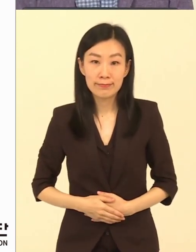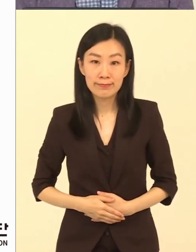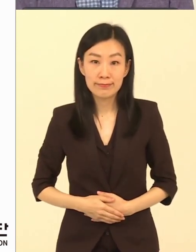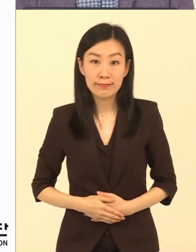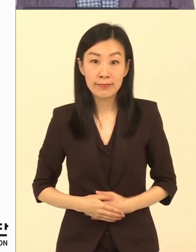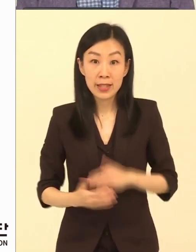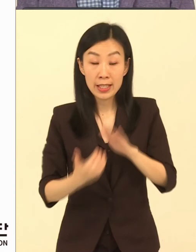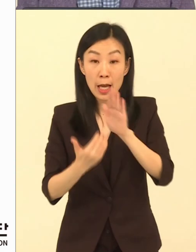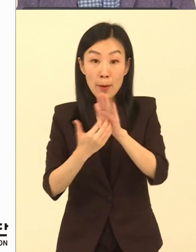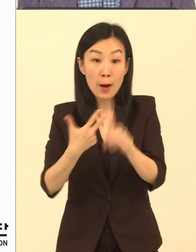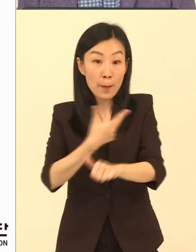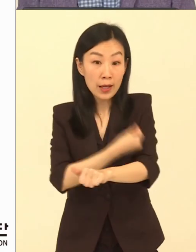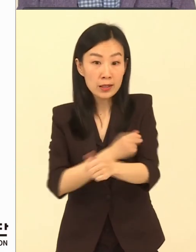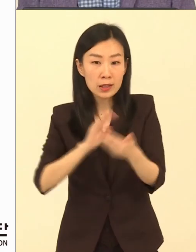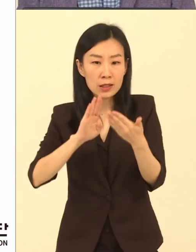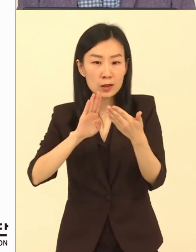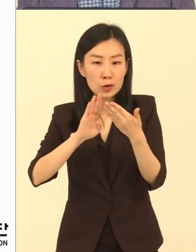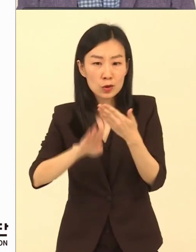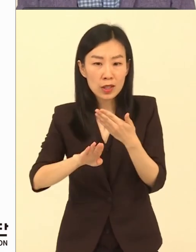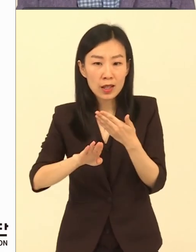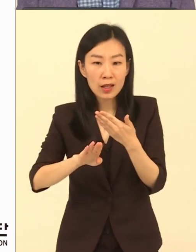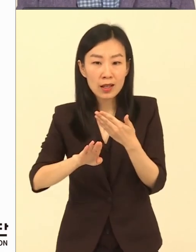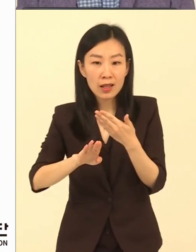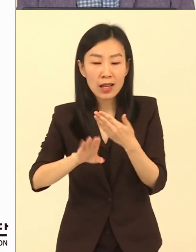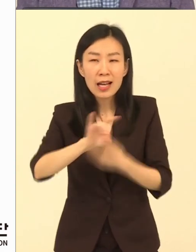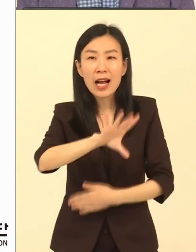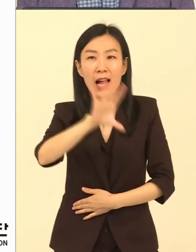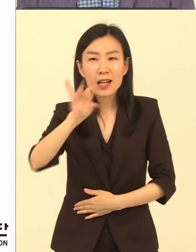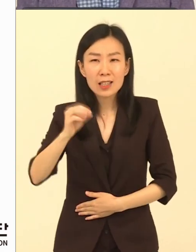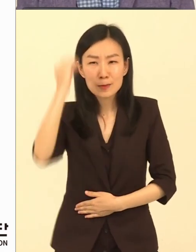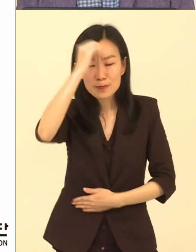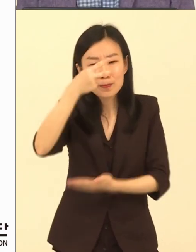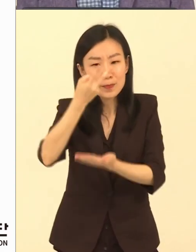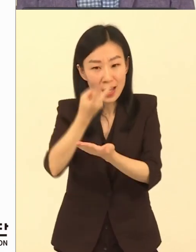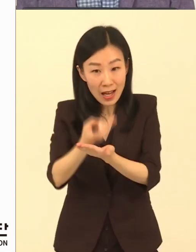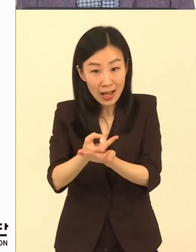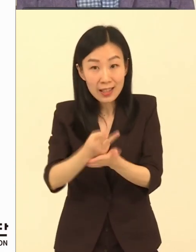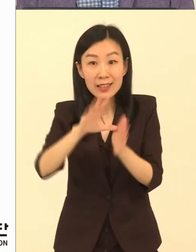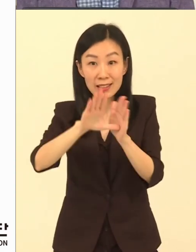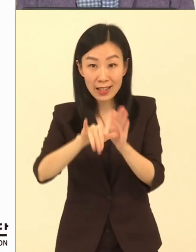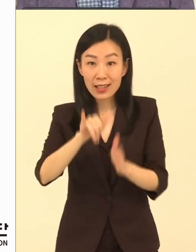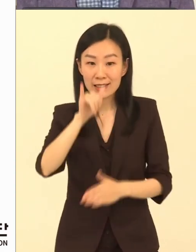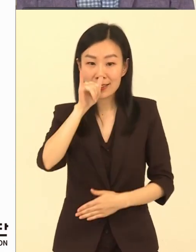백신 접종 후에 일시적으로 실신 발생이 있을 수가 있습니다.